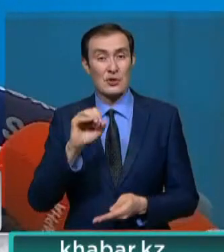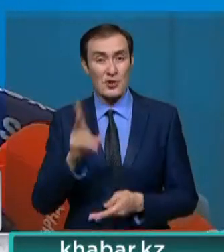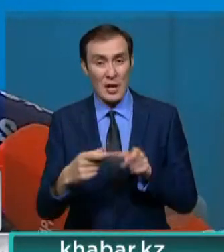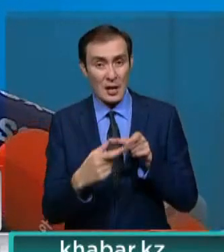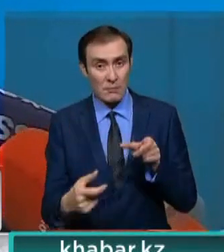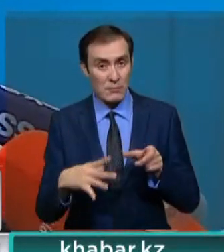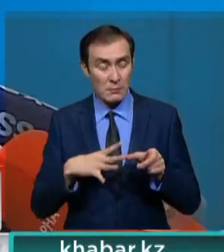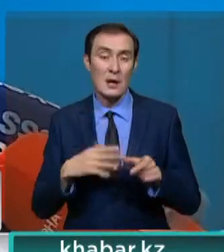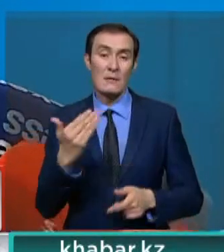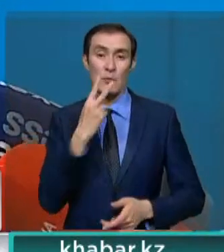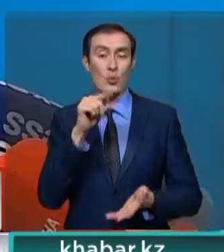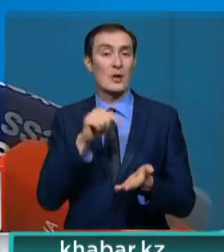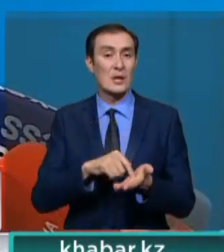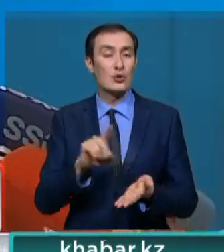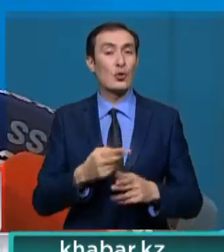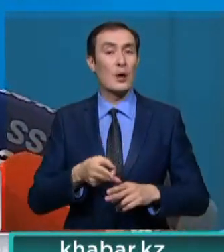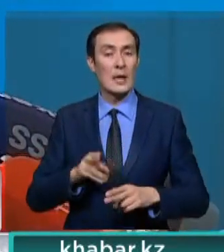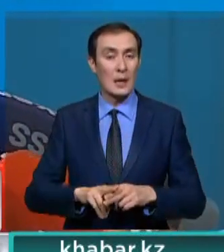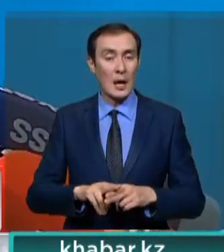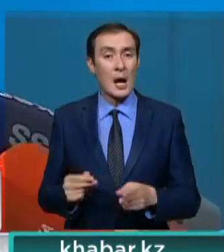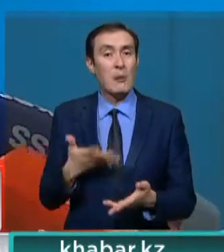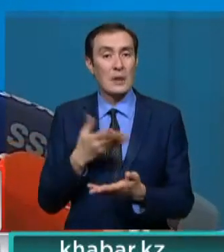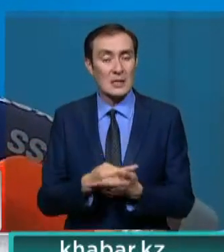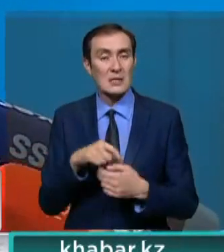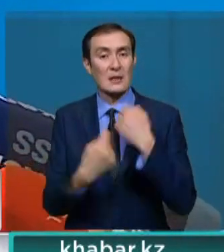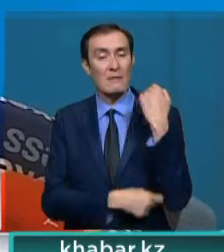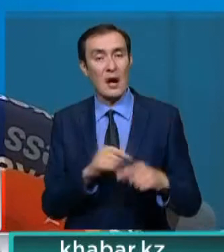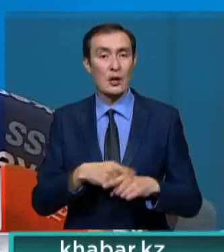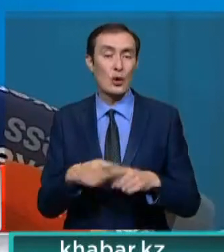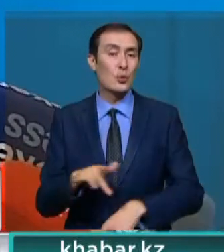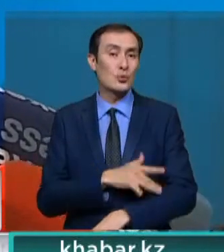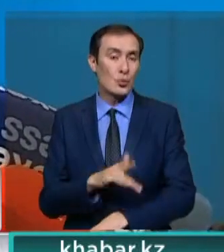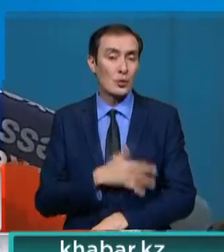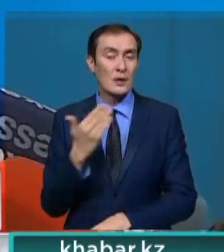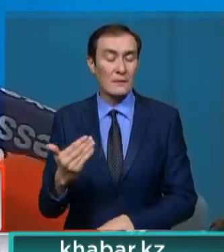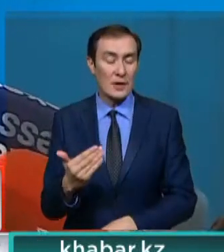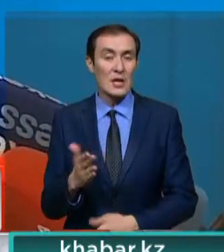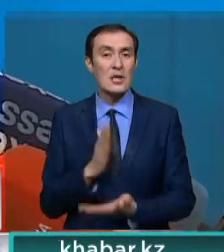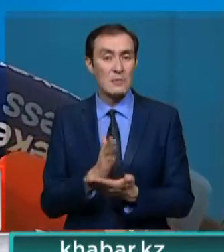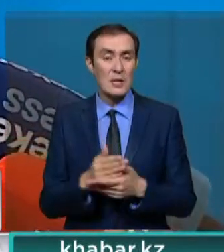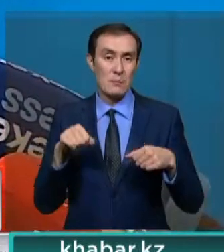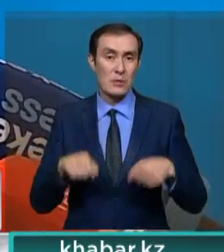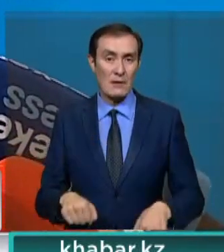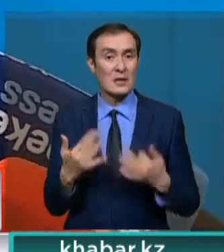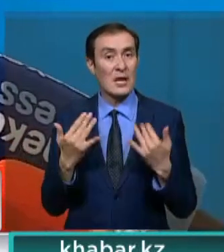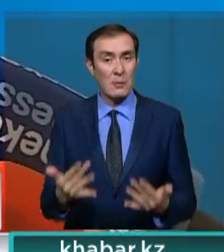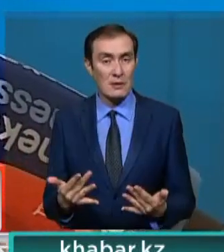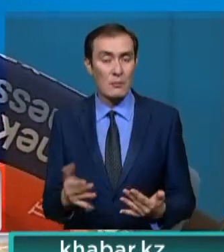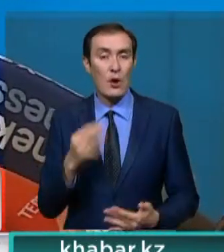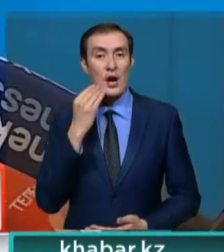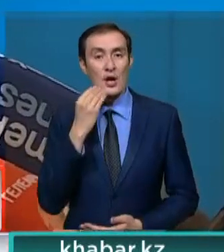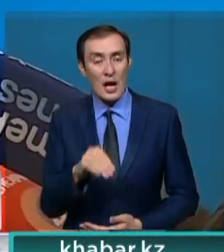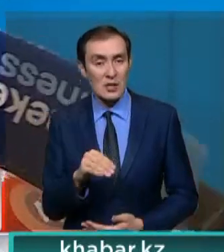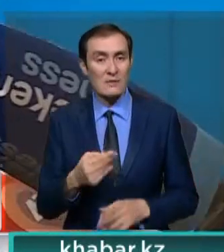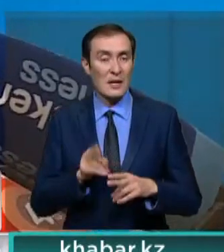вы бы указали, что это оплата за товар, услугу, впоследствии как потребитель могли предъявить требования по качеству